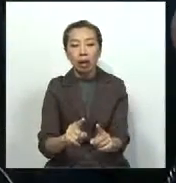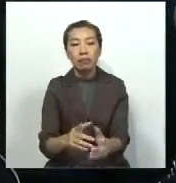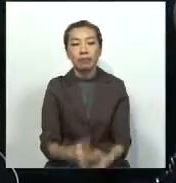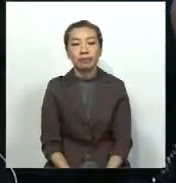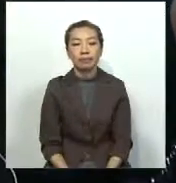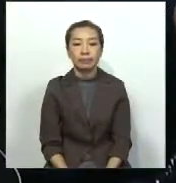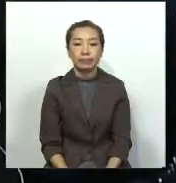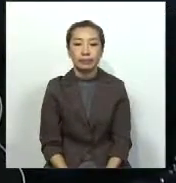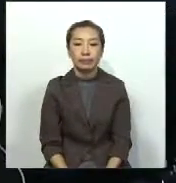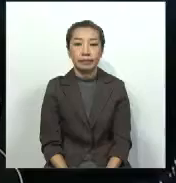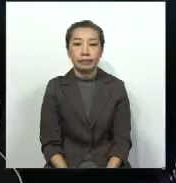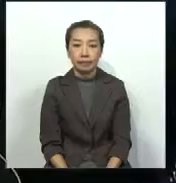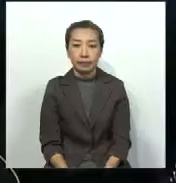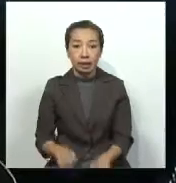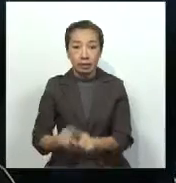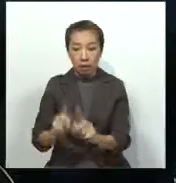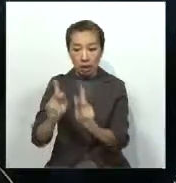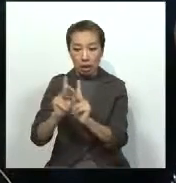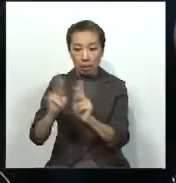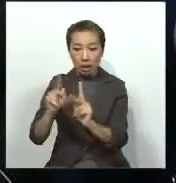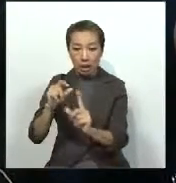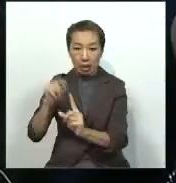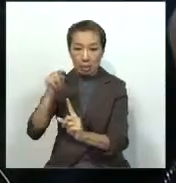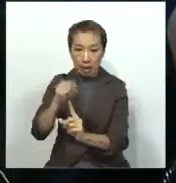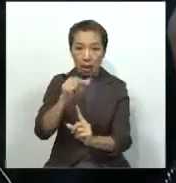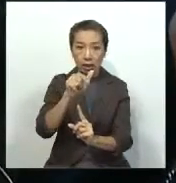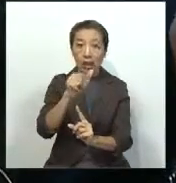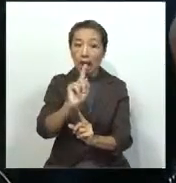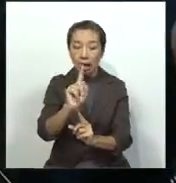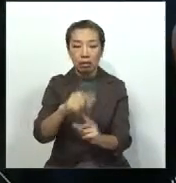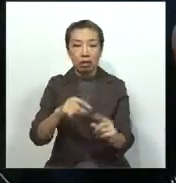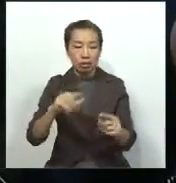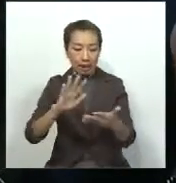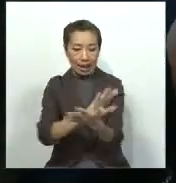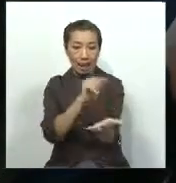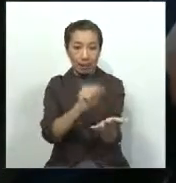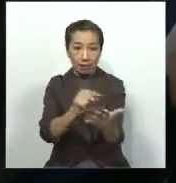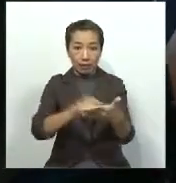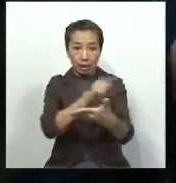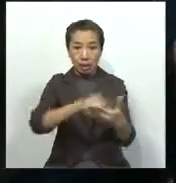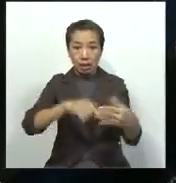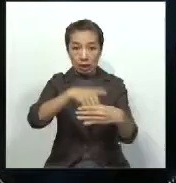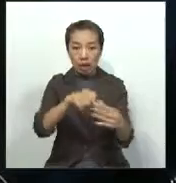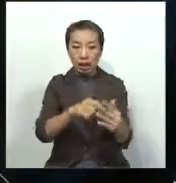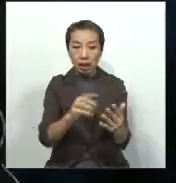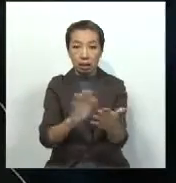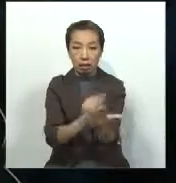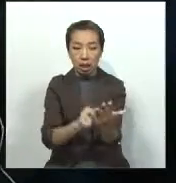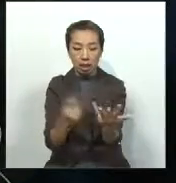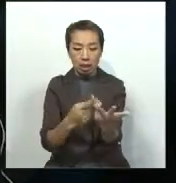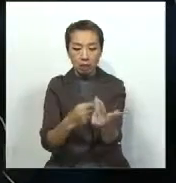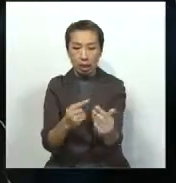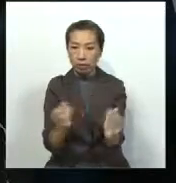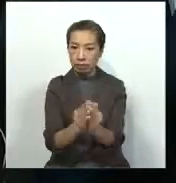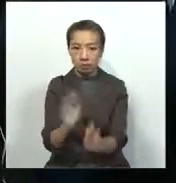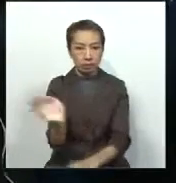ของคณะกรรมการจะมีได้เพราะเฉพาะว่าสั่งไม่ให้นับในบรรดาเหตุต่